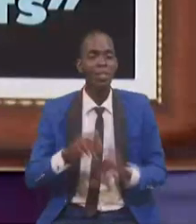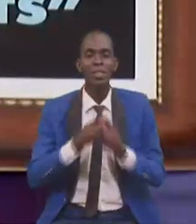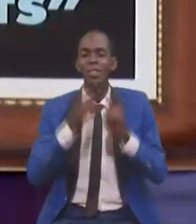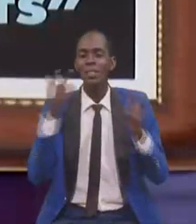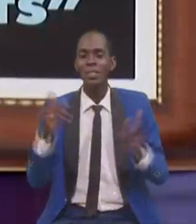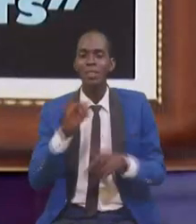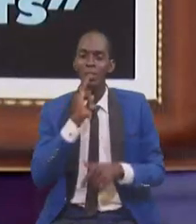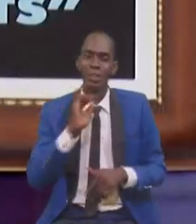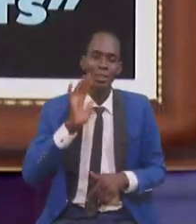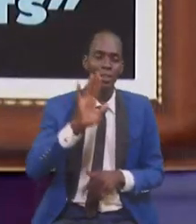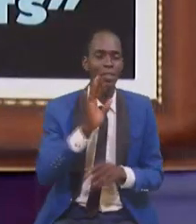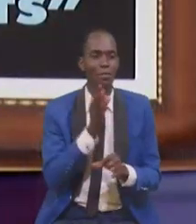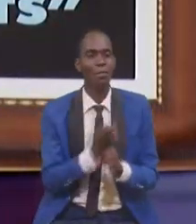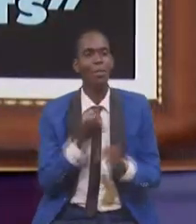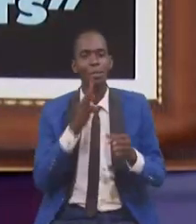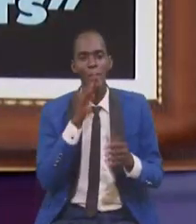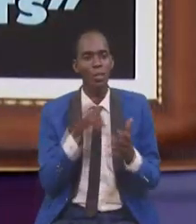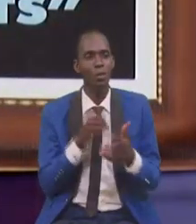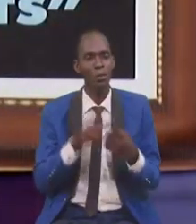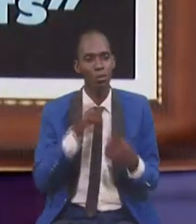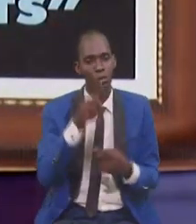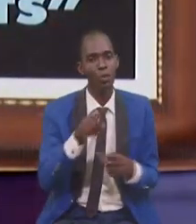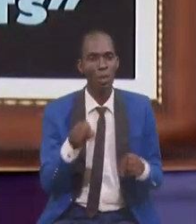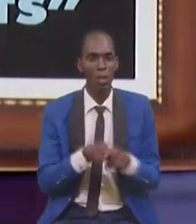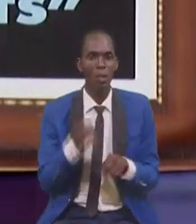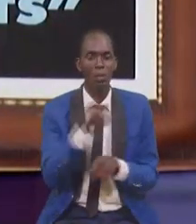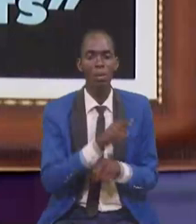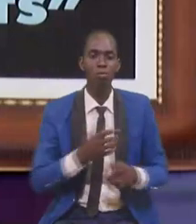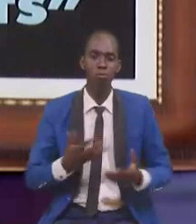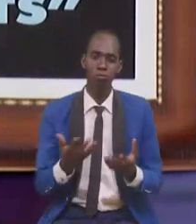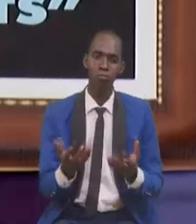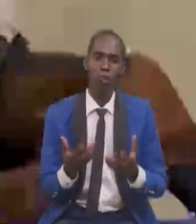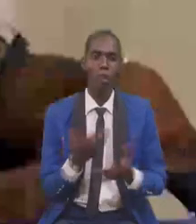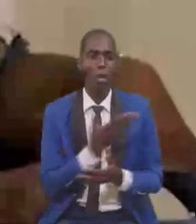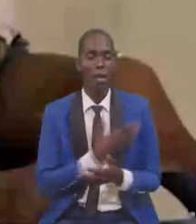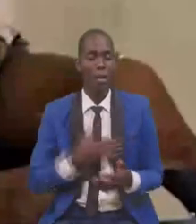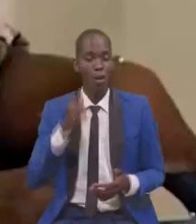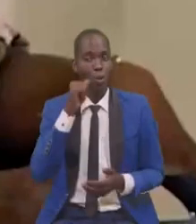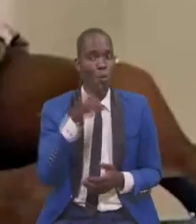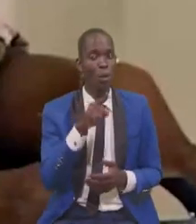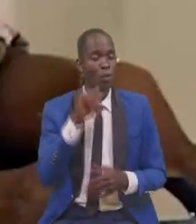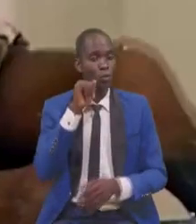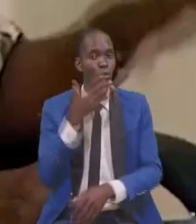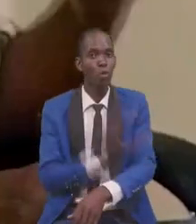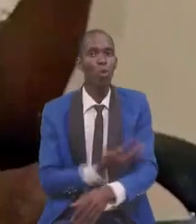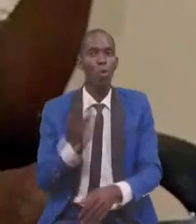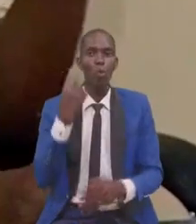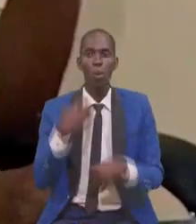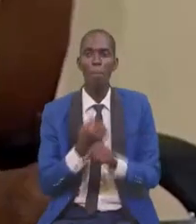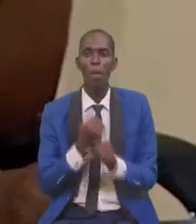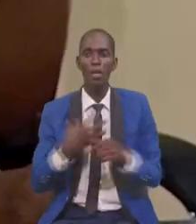garçon, fille, ta foi est grande. Qu'il te soit fait comme tu veux. Et à l'heure même, sa fille